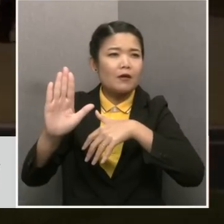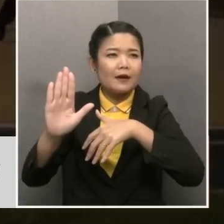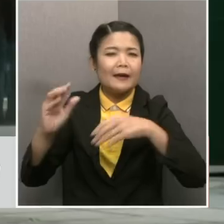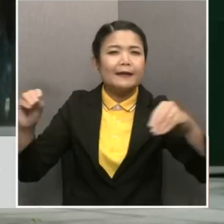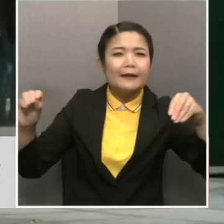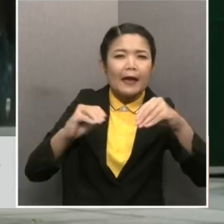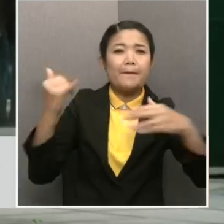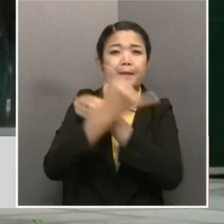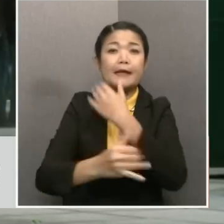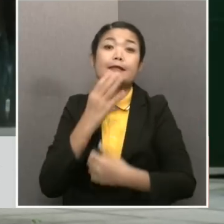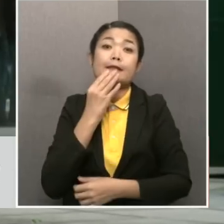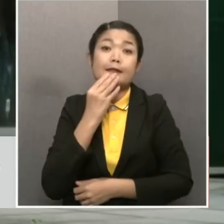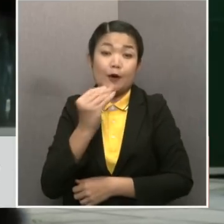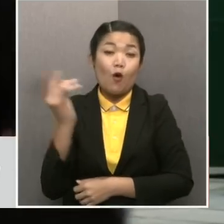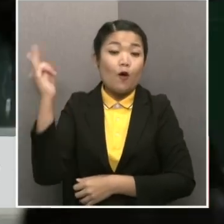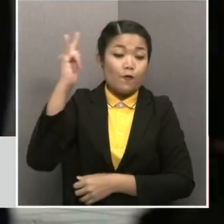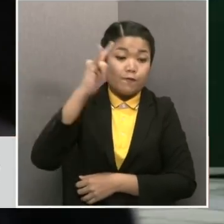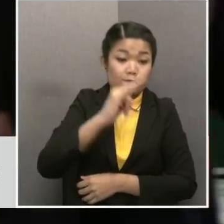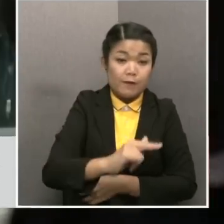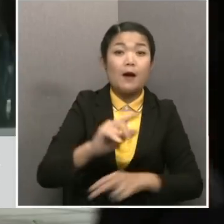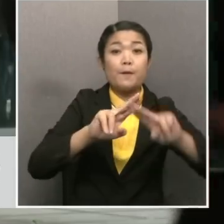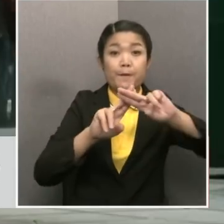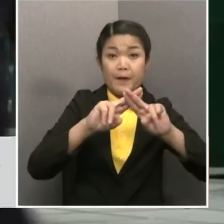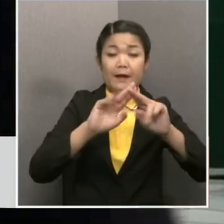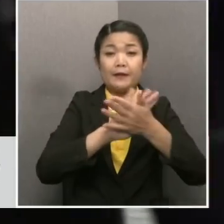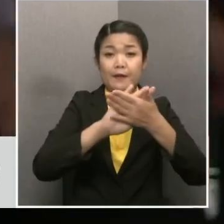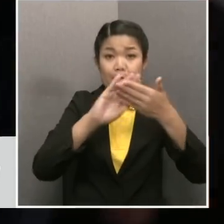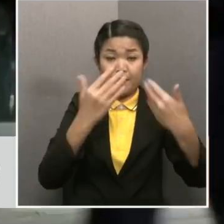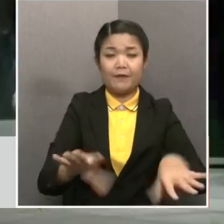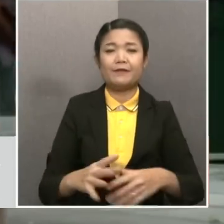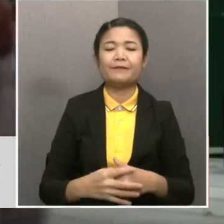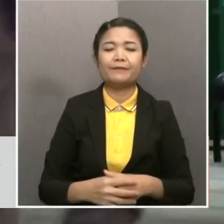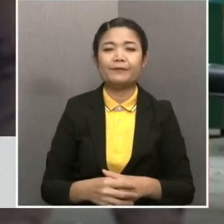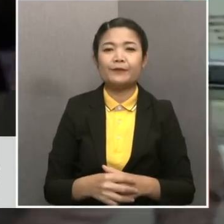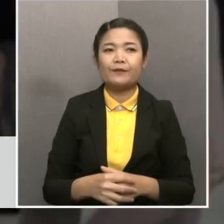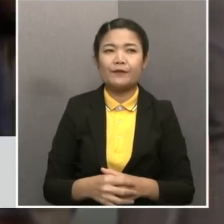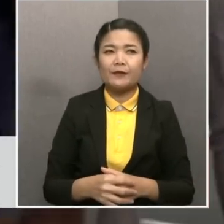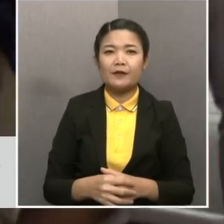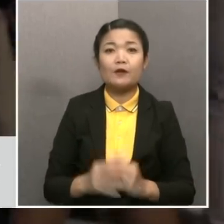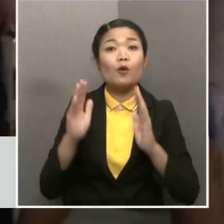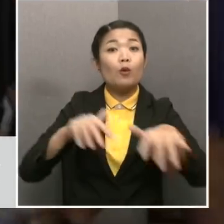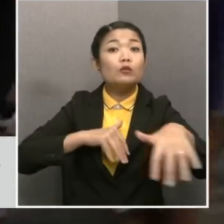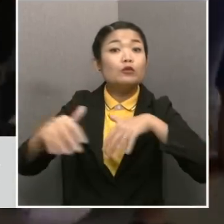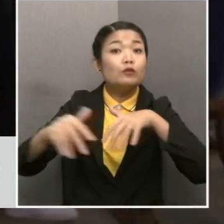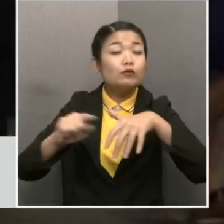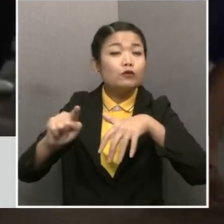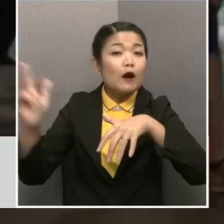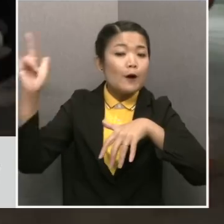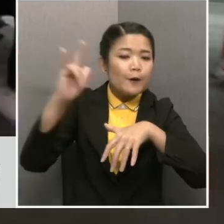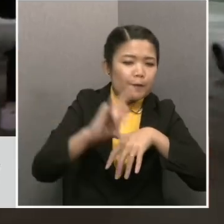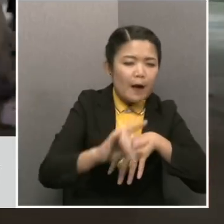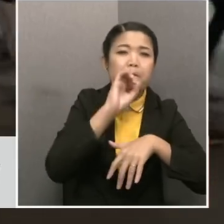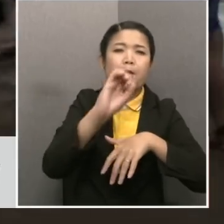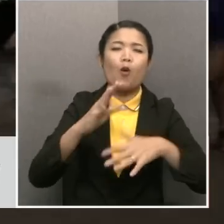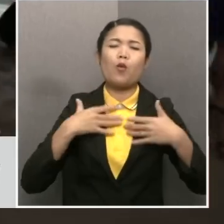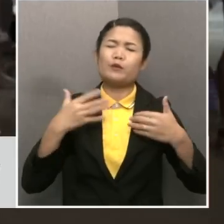สราเอลเดินทางกลับถึงสนามบินไอน์โฮเวนในเนเธอร์แลนด์แล้วโดยชาวดัตช์ได้เดินทางกลับแล้วก็บอกว่ามีความสุ